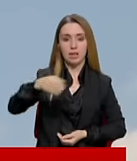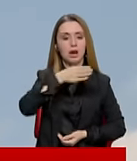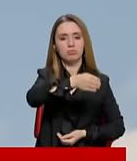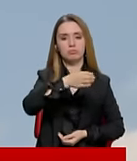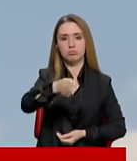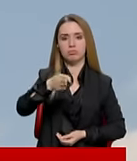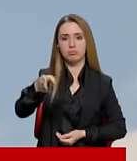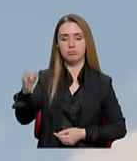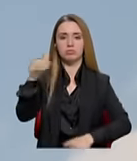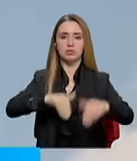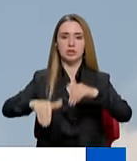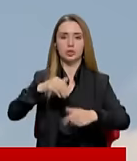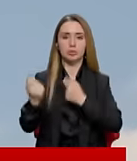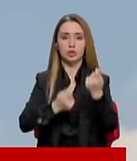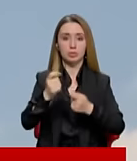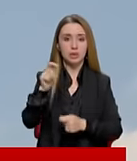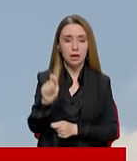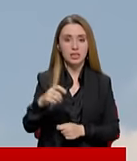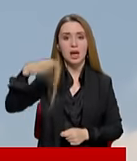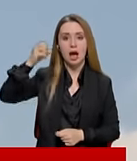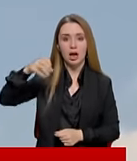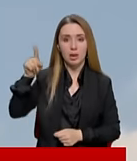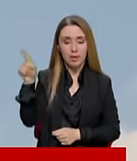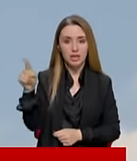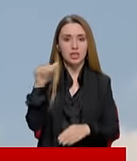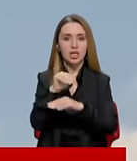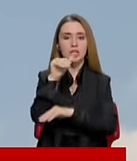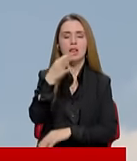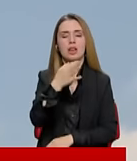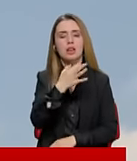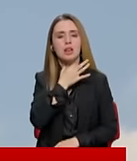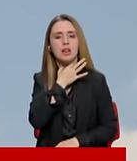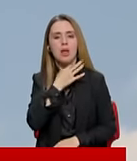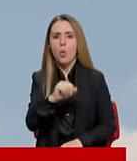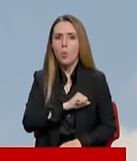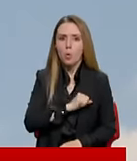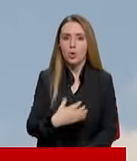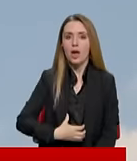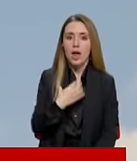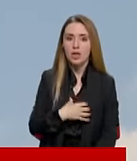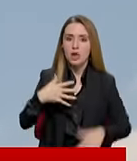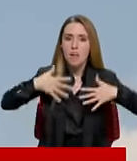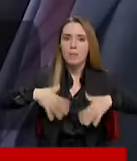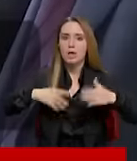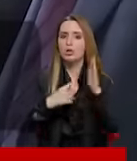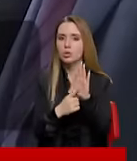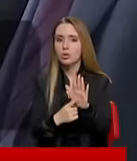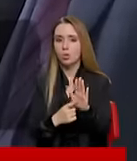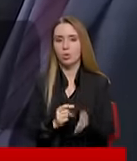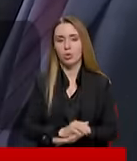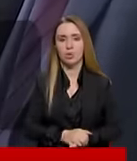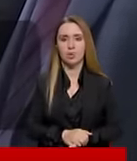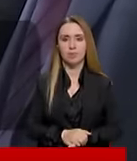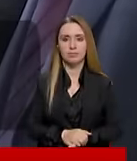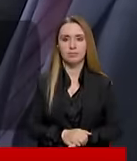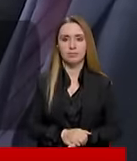gezmeleri seçim çalışmaları yapmaları AKP'nin yaşadığı çaresizliği korkuyu kaygıyı ve paniği bize gösteriyor Mayısın